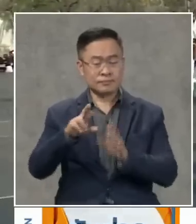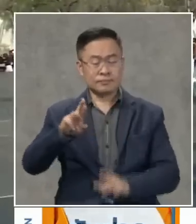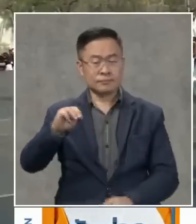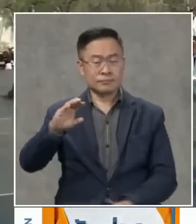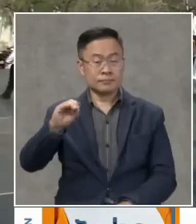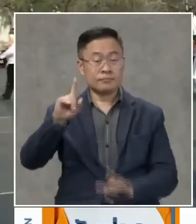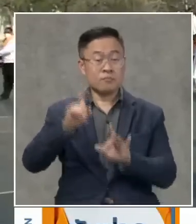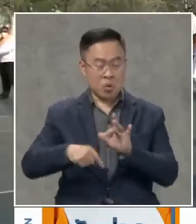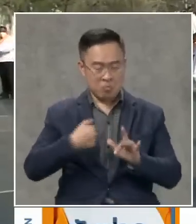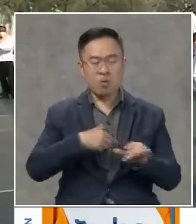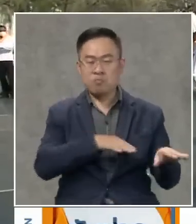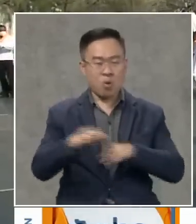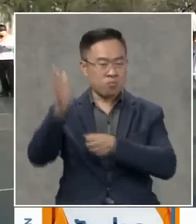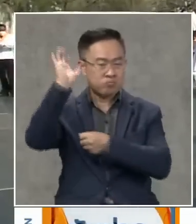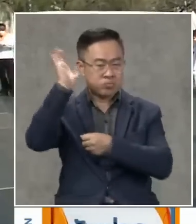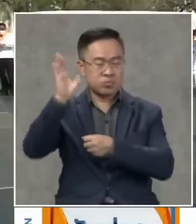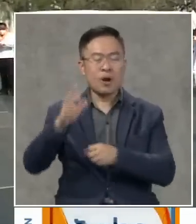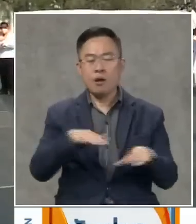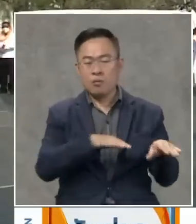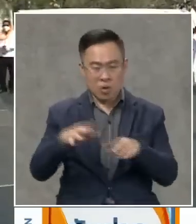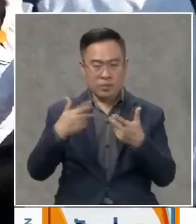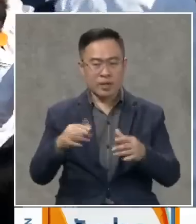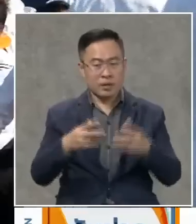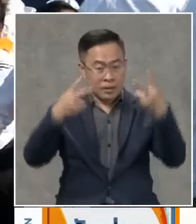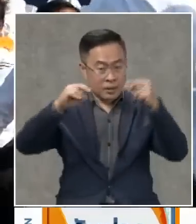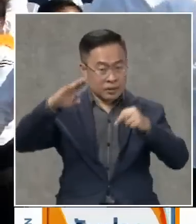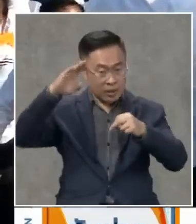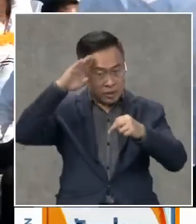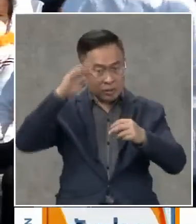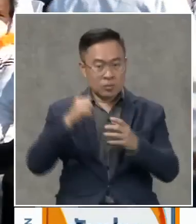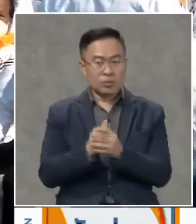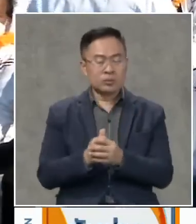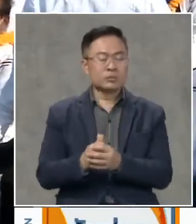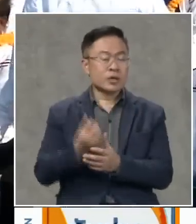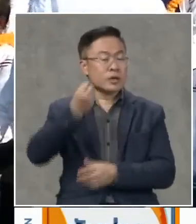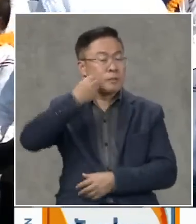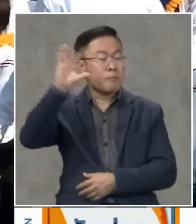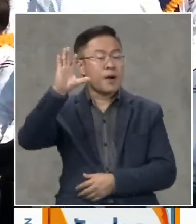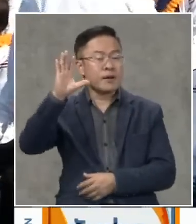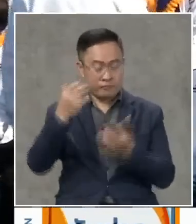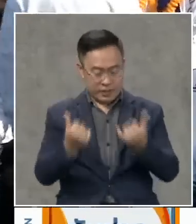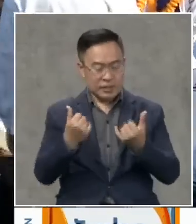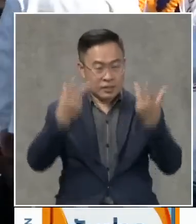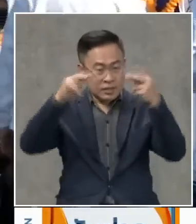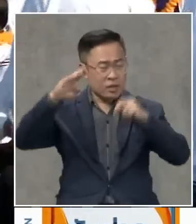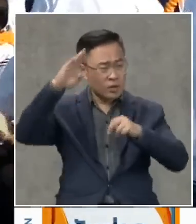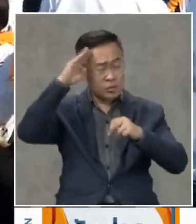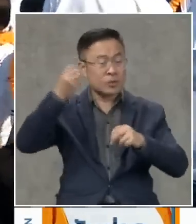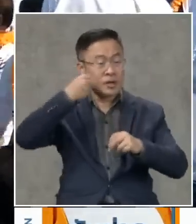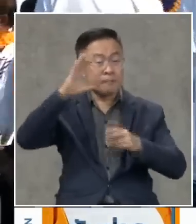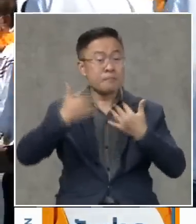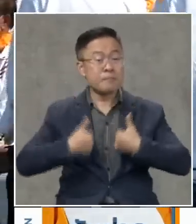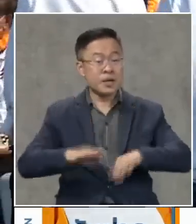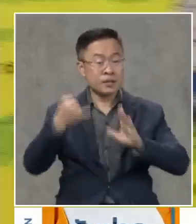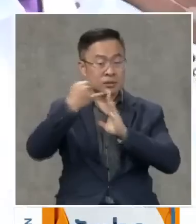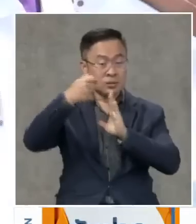ค่ะต้อนรับพลเอกประยุทธ์ซึ่งถือเป็นการตุ้มโฮมที่ใหญ่มากมีพี่น้องภาคอีสานทุกจังหวัดหลั่ง